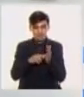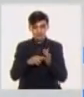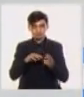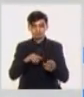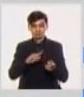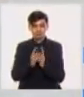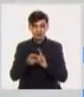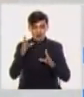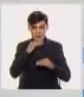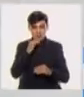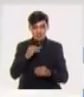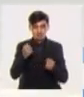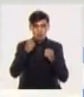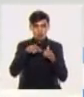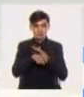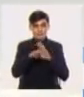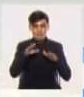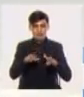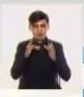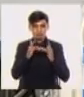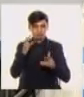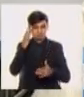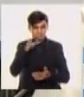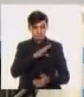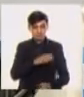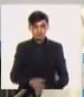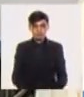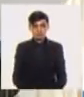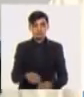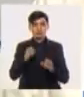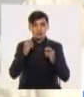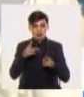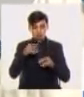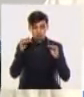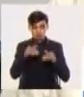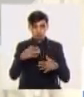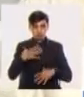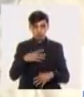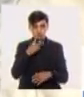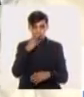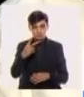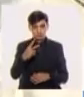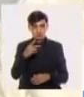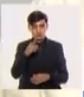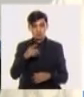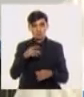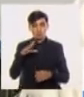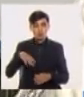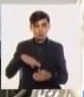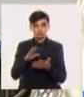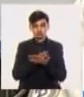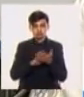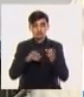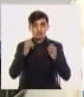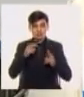властей о превращении спорткомплекса в госпиталь. Как можно трогать, да, вот такие объекты? Вы понимаете, вот здесь посмотрите, как это потом